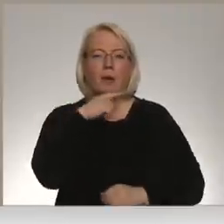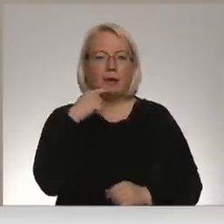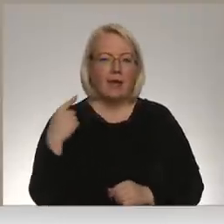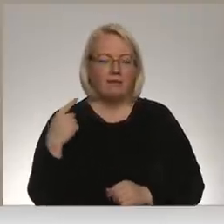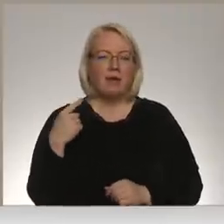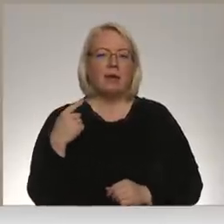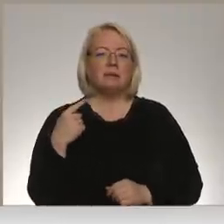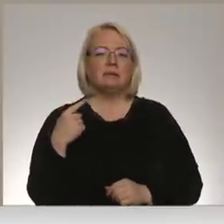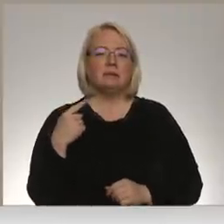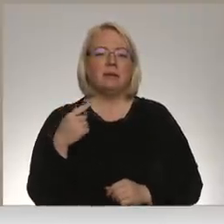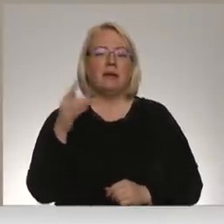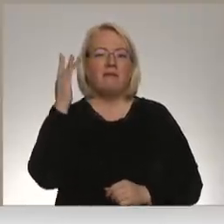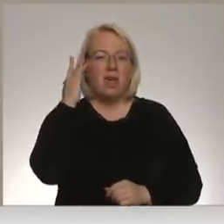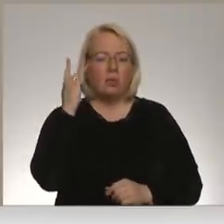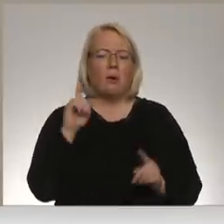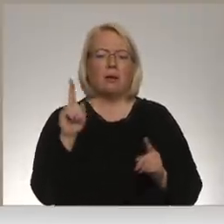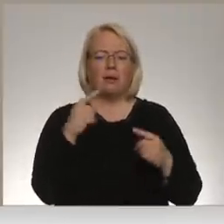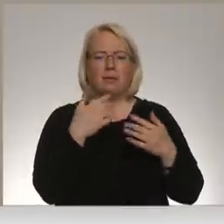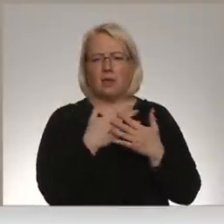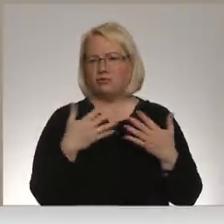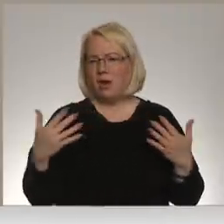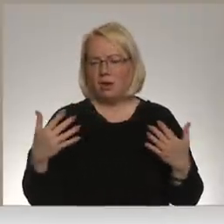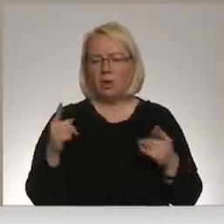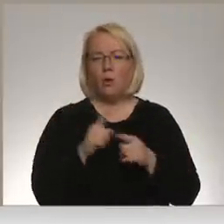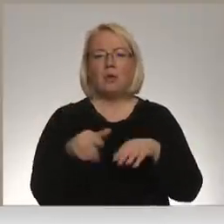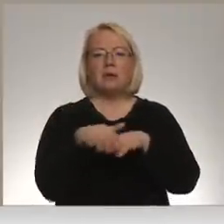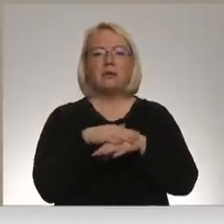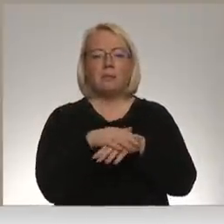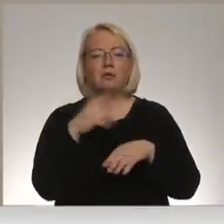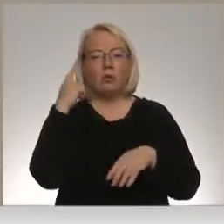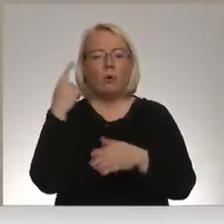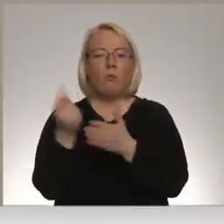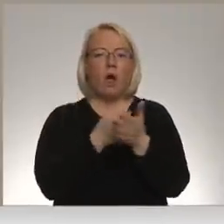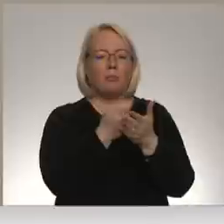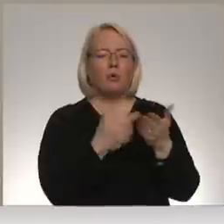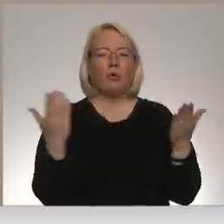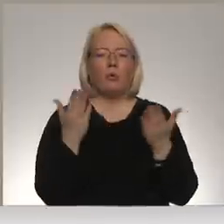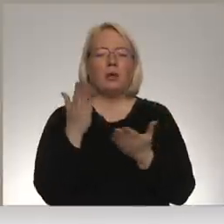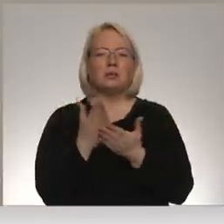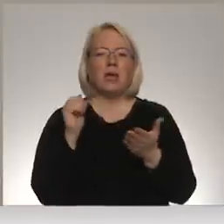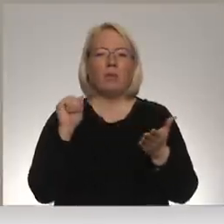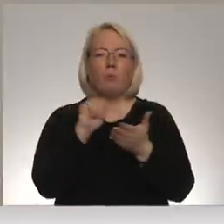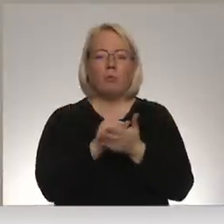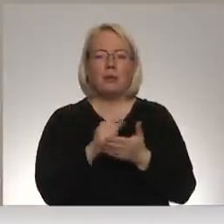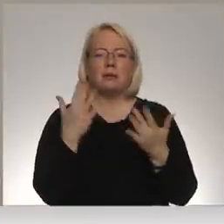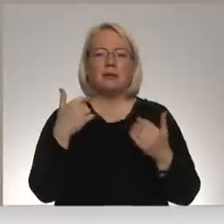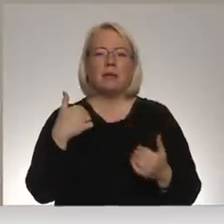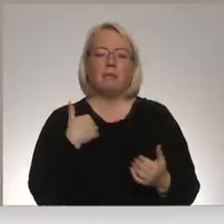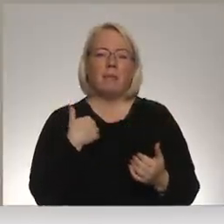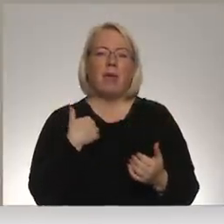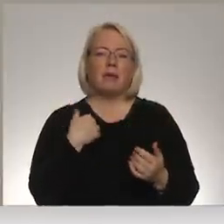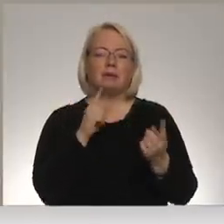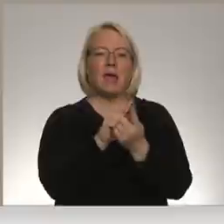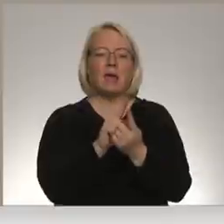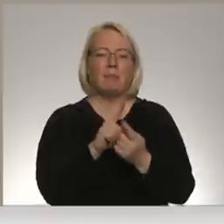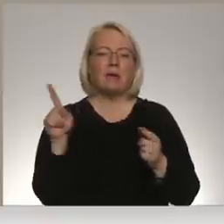Tā kā viedokļi ir dažādi. Un, protams, sabiedrisko domu aptaujas, kuras tiek publicētas, nu arī, tiksim, cik mums ir nācies tikties ar